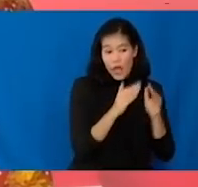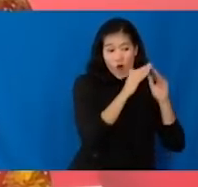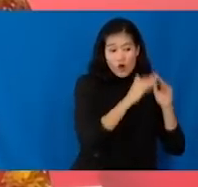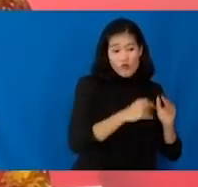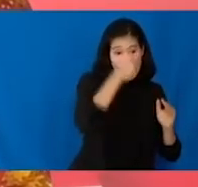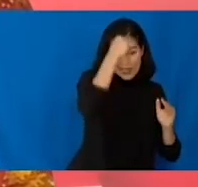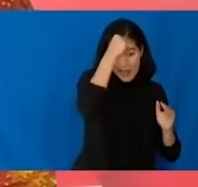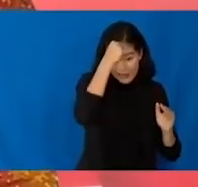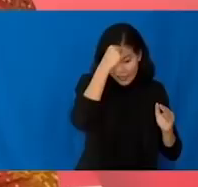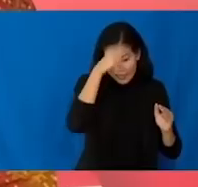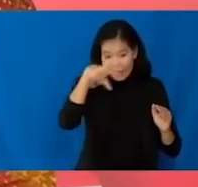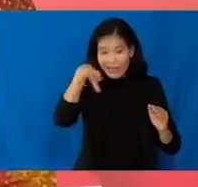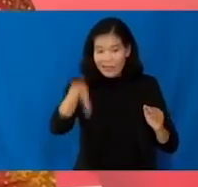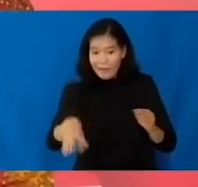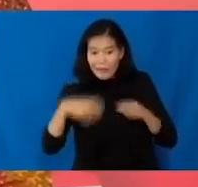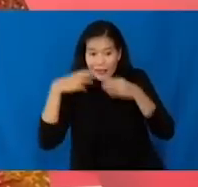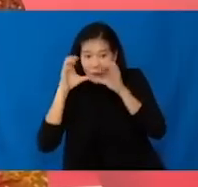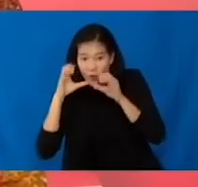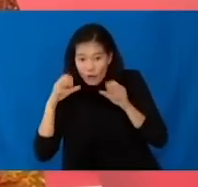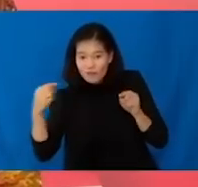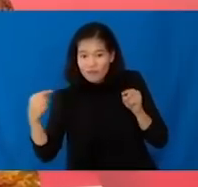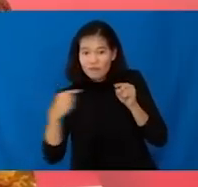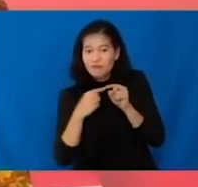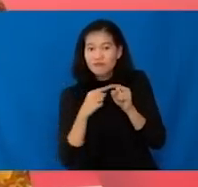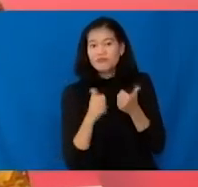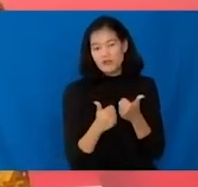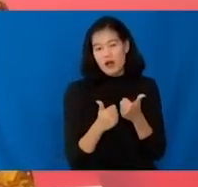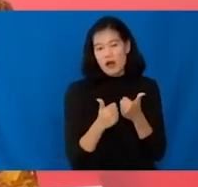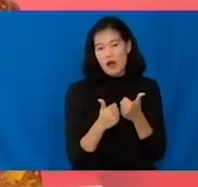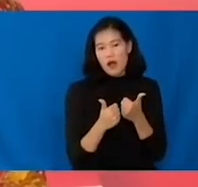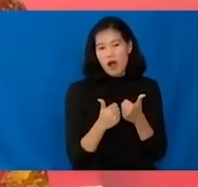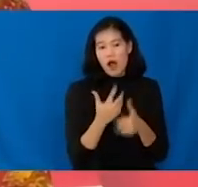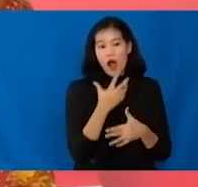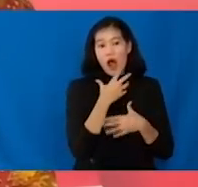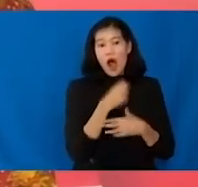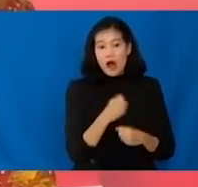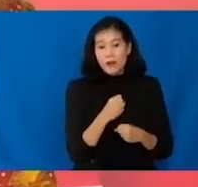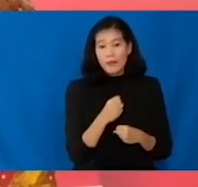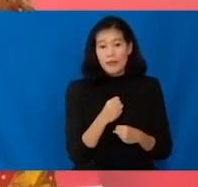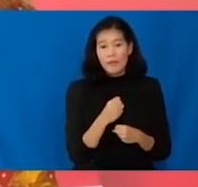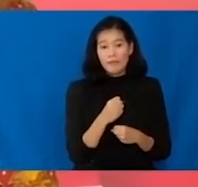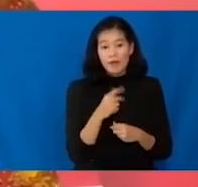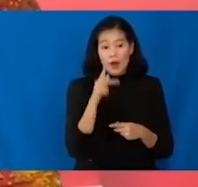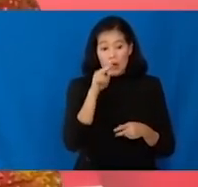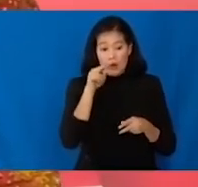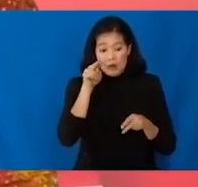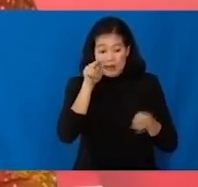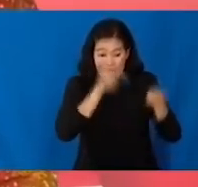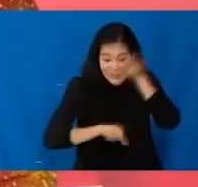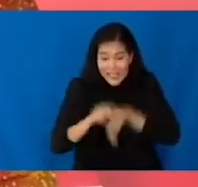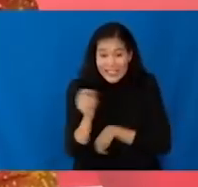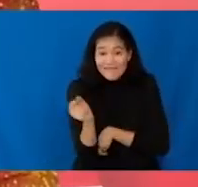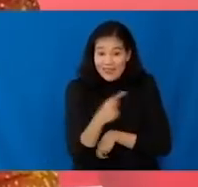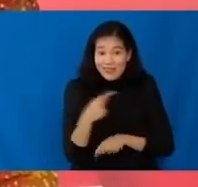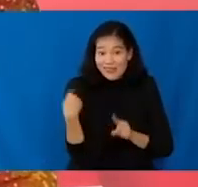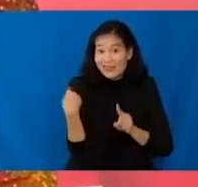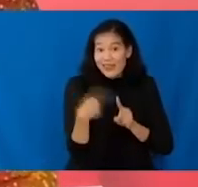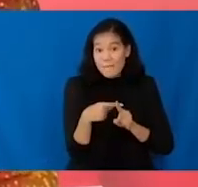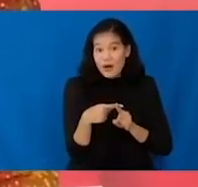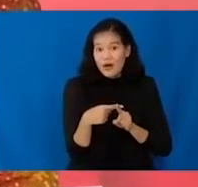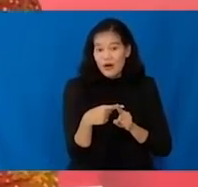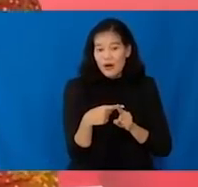yang kita tentukan harapan kita adalah makin cepat lagi kita bisa melakukan pemeriksaan karena pemeriksaan